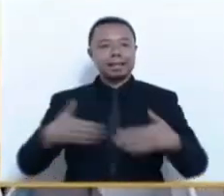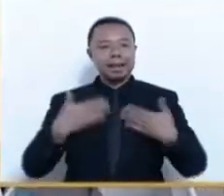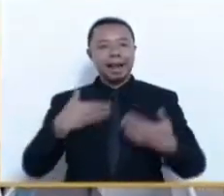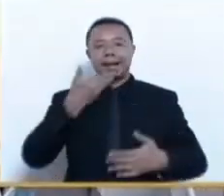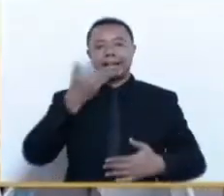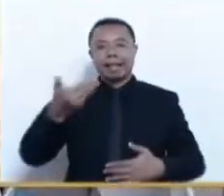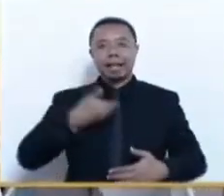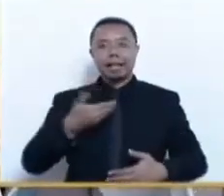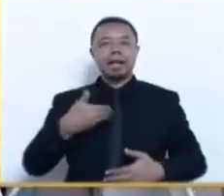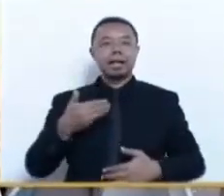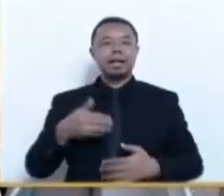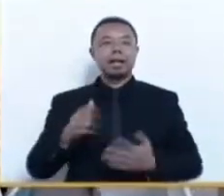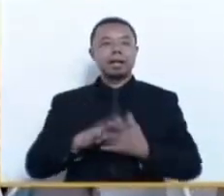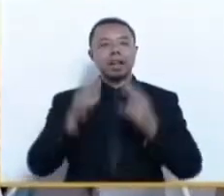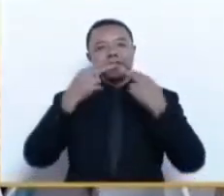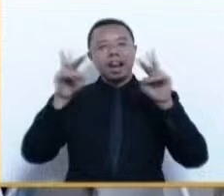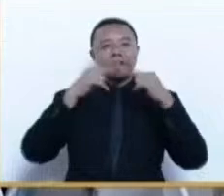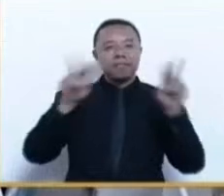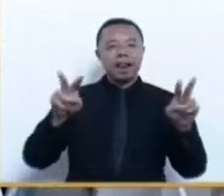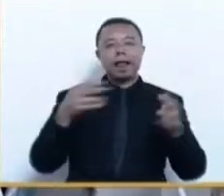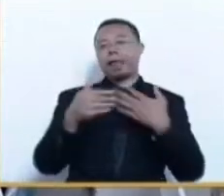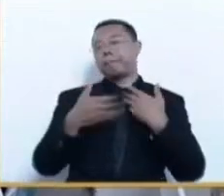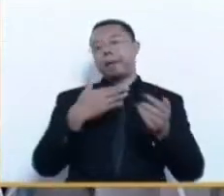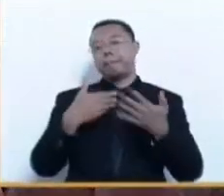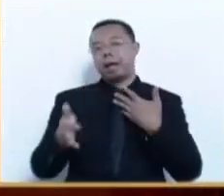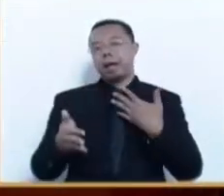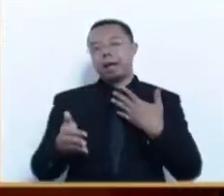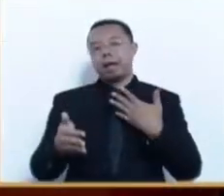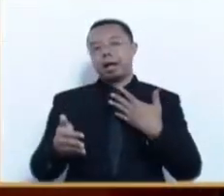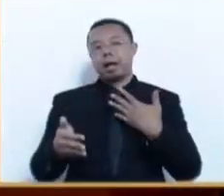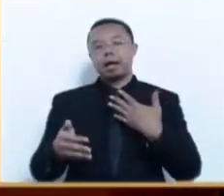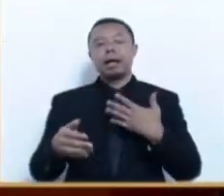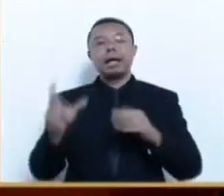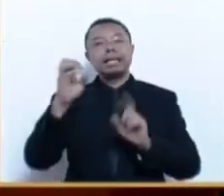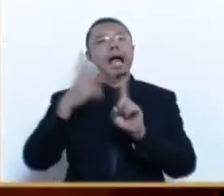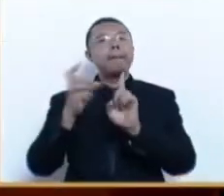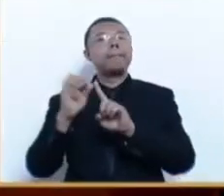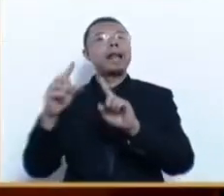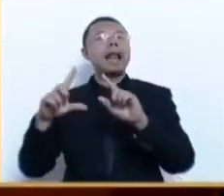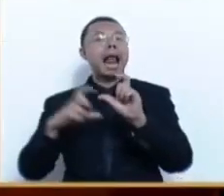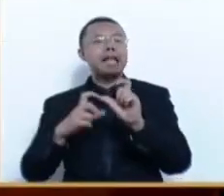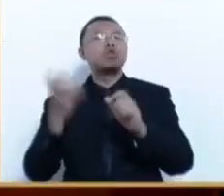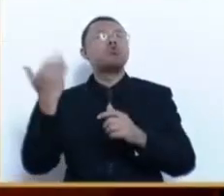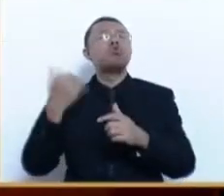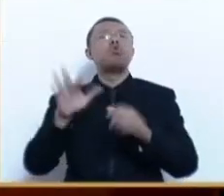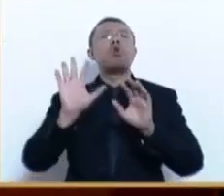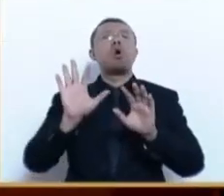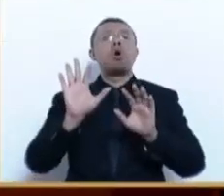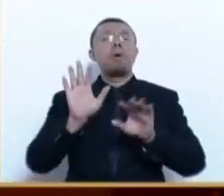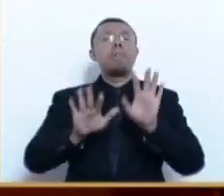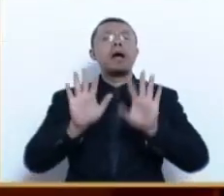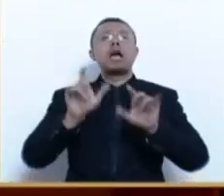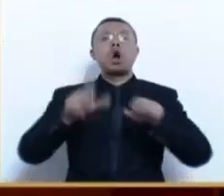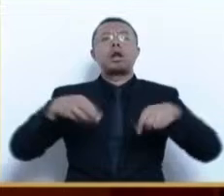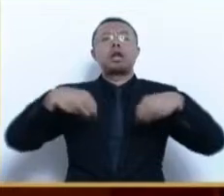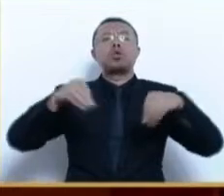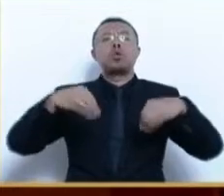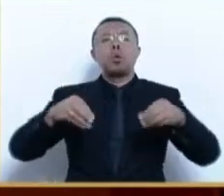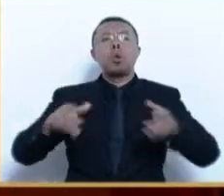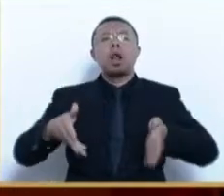Ditanya itu dial-viral gak masalah itu dulu pklnya merangsekalan